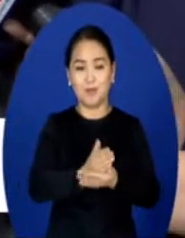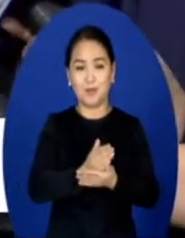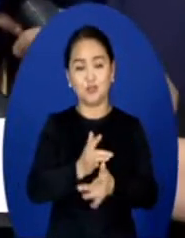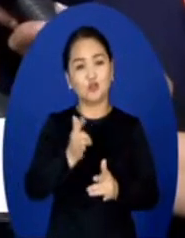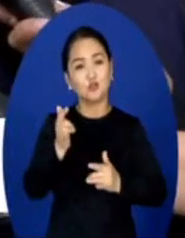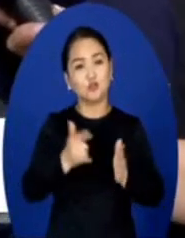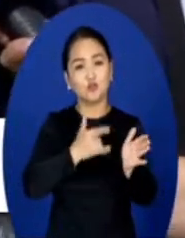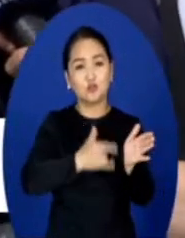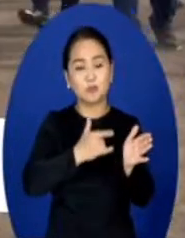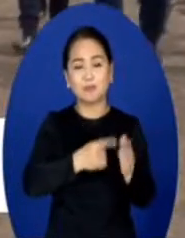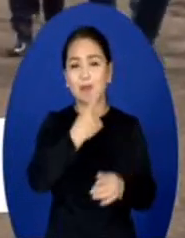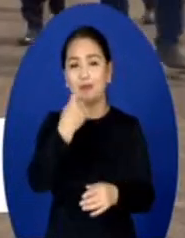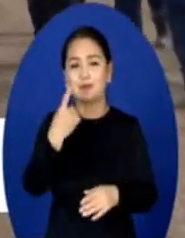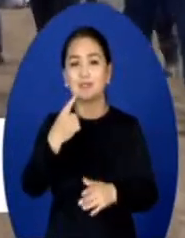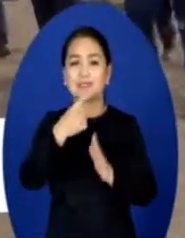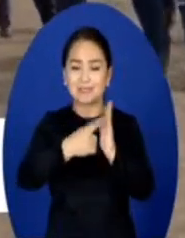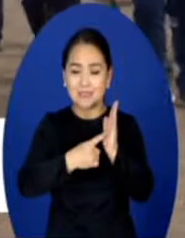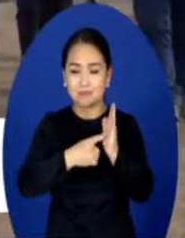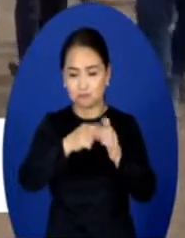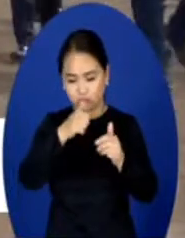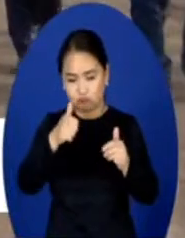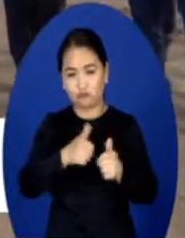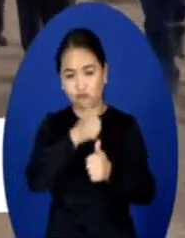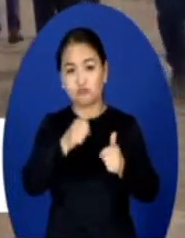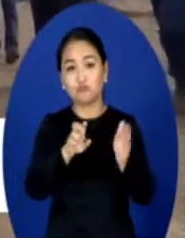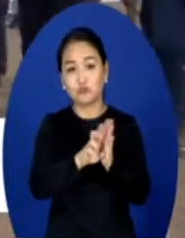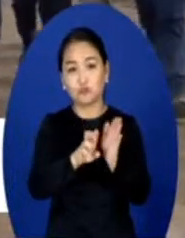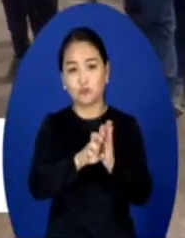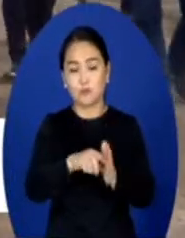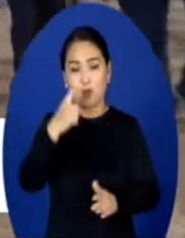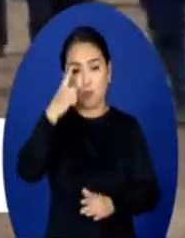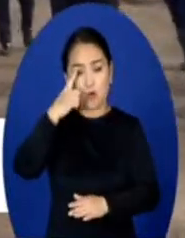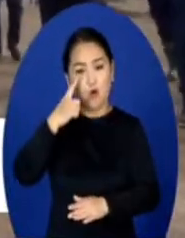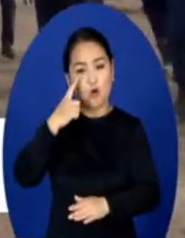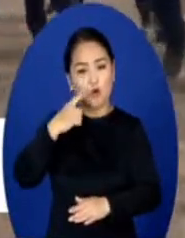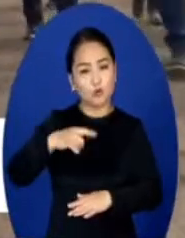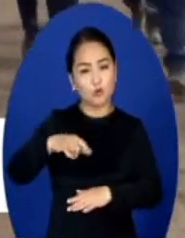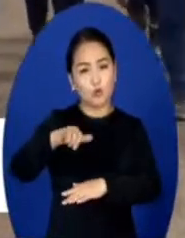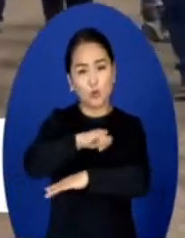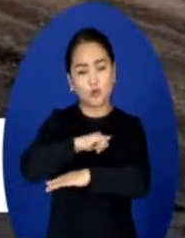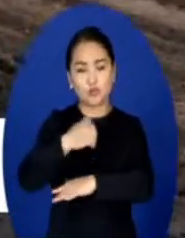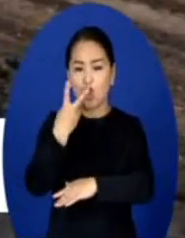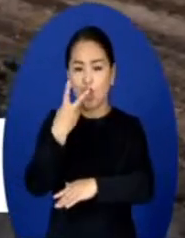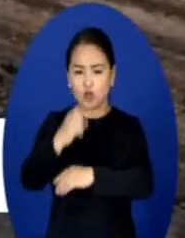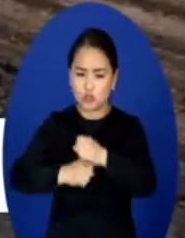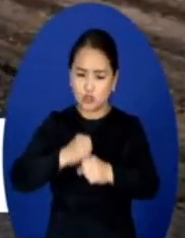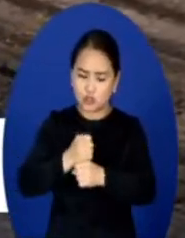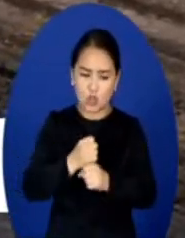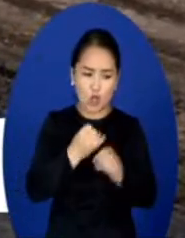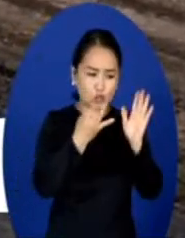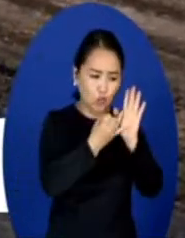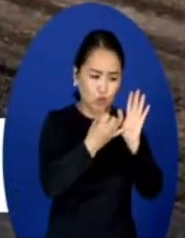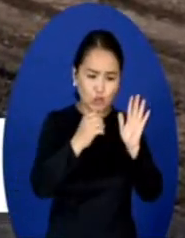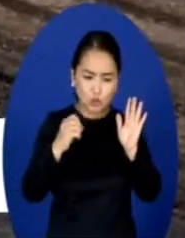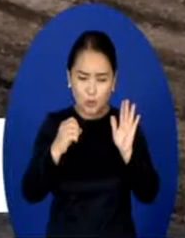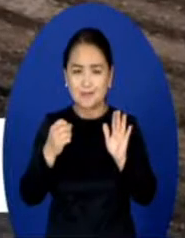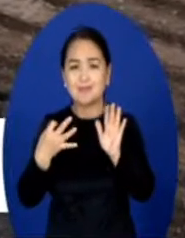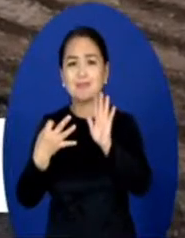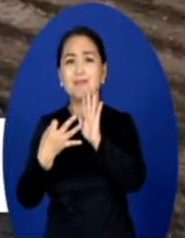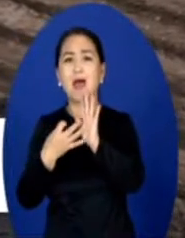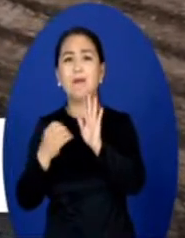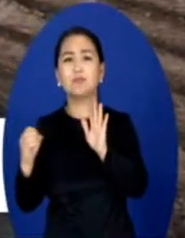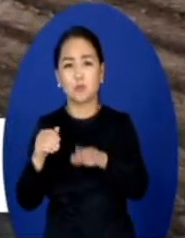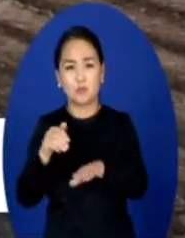байгаа. Төмөр зам 11 сар багтаж ажиллана. Монголчууд 20 жил утааны асуудлыг ярихдаа 700-аас 800 тэрбум төгрөг зарцуулжээ.